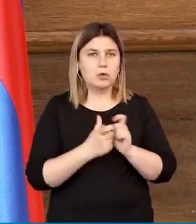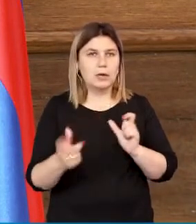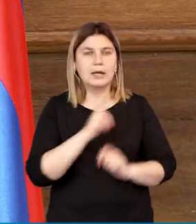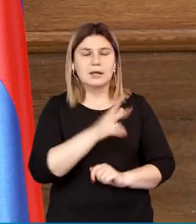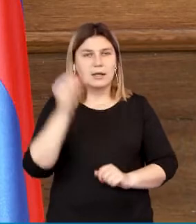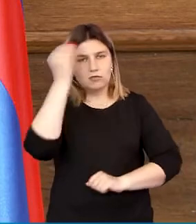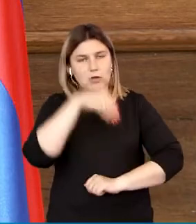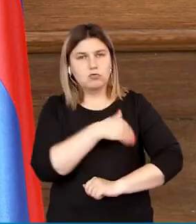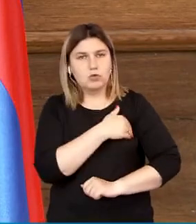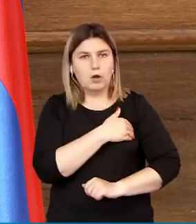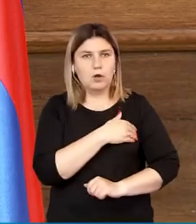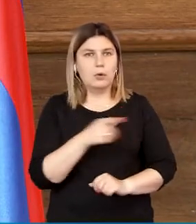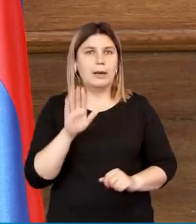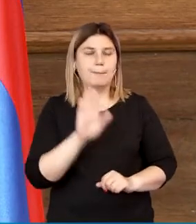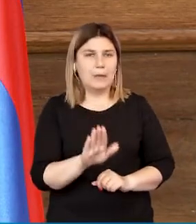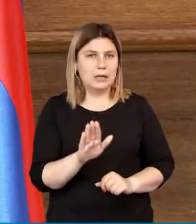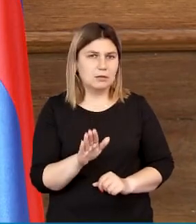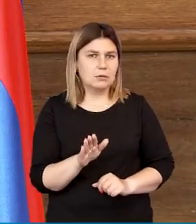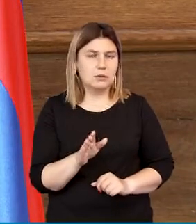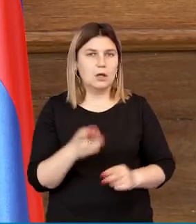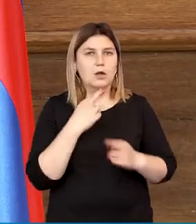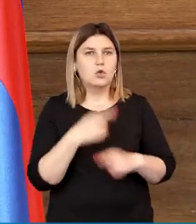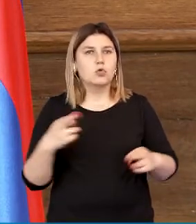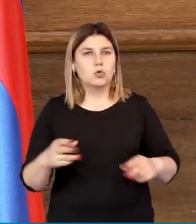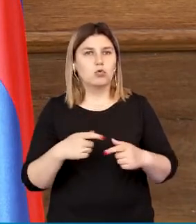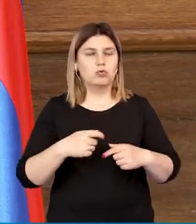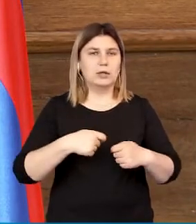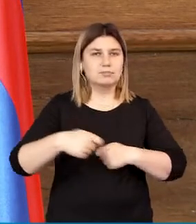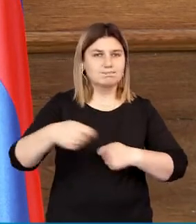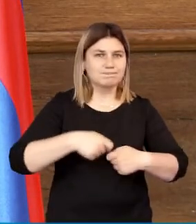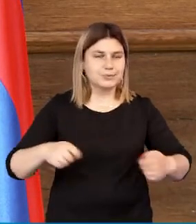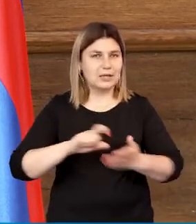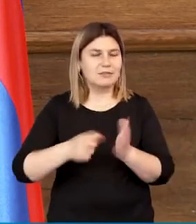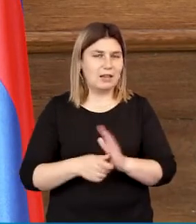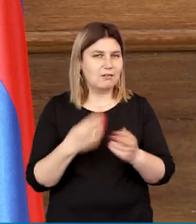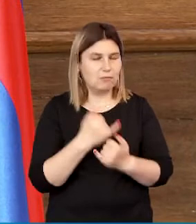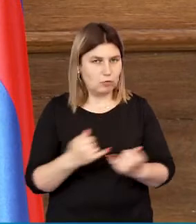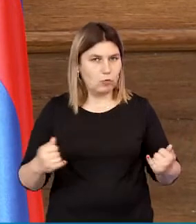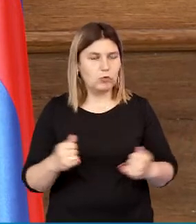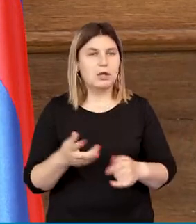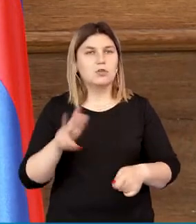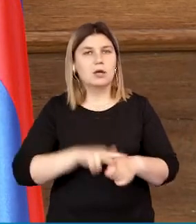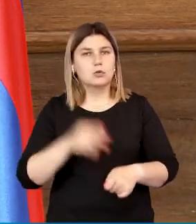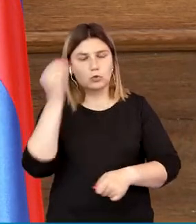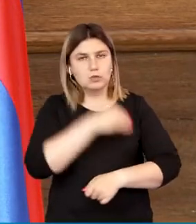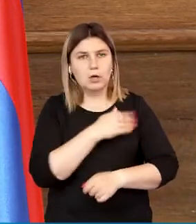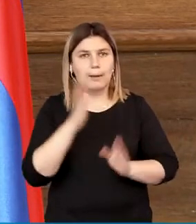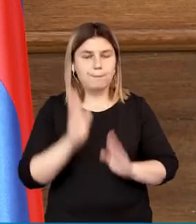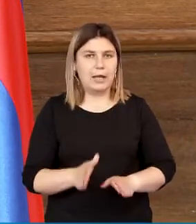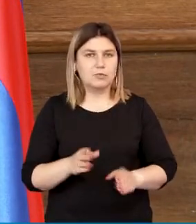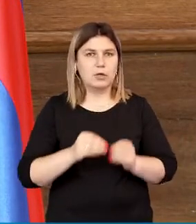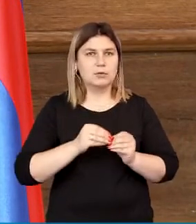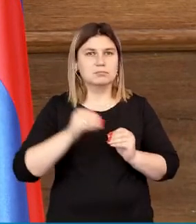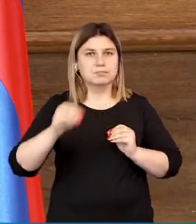szkoła posiadająca stołówkę no, ma różne wymiary tej stołówki, różne są możliwości. W niektórych szkołach będzie to ten okres mocno